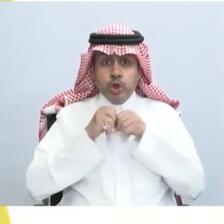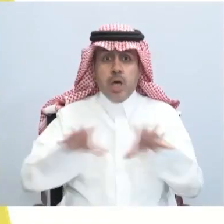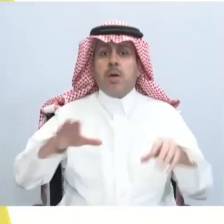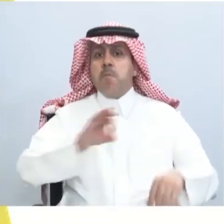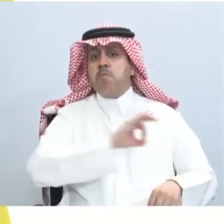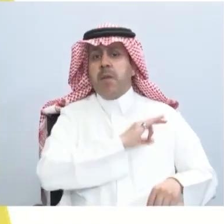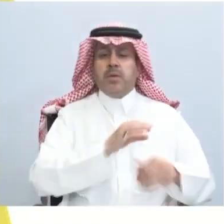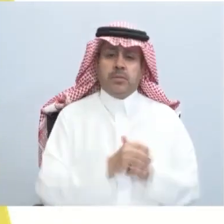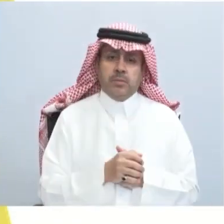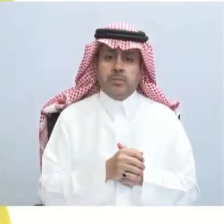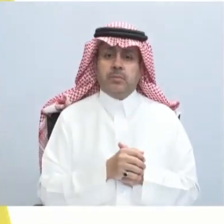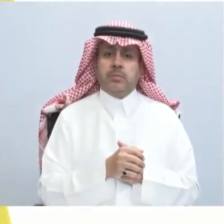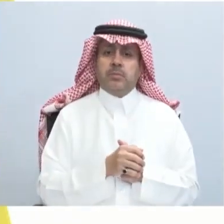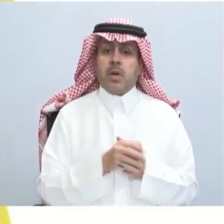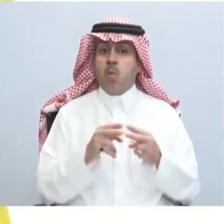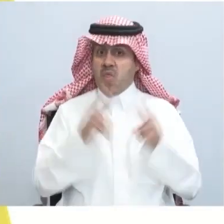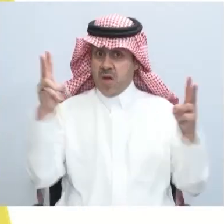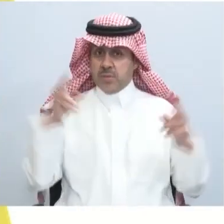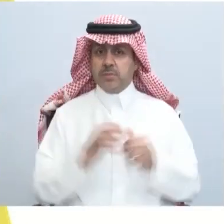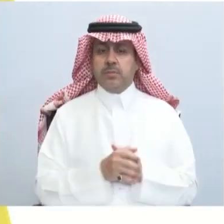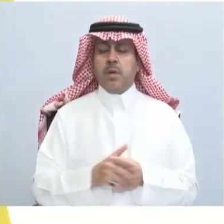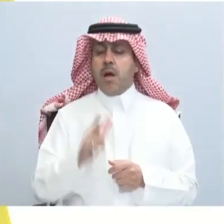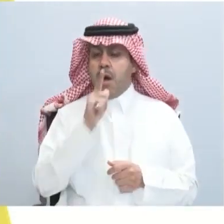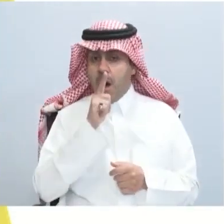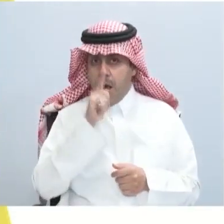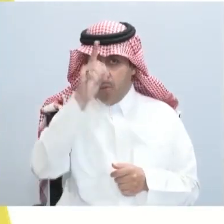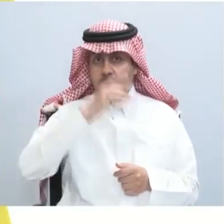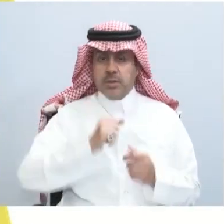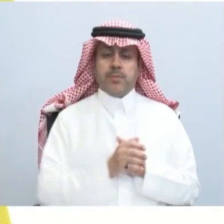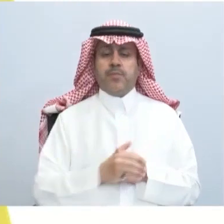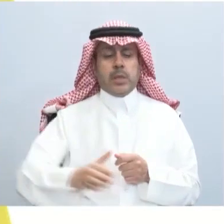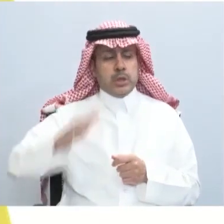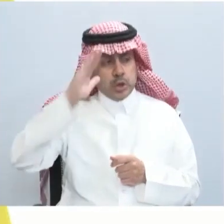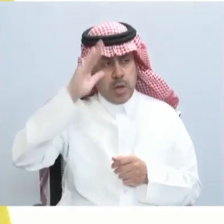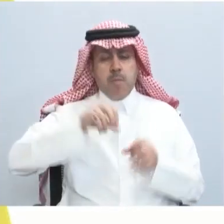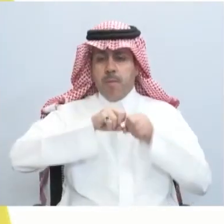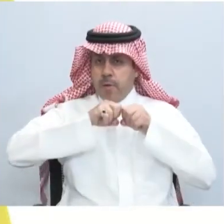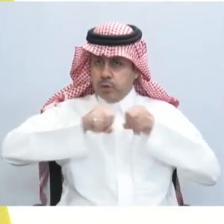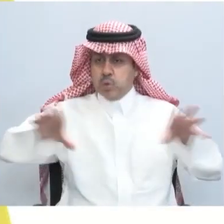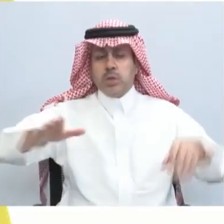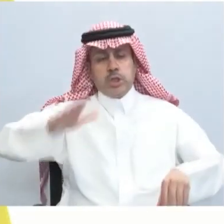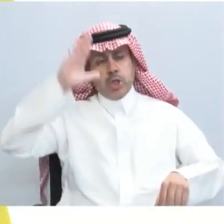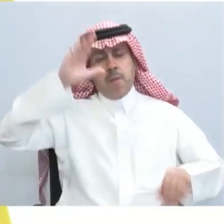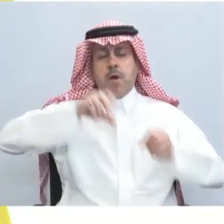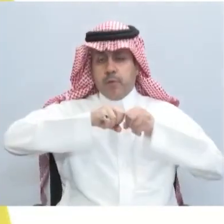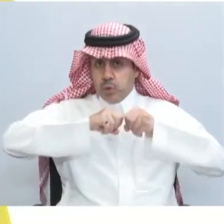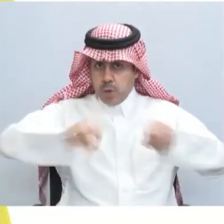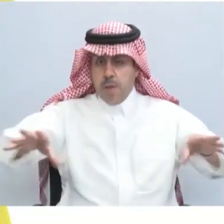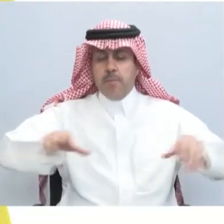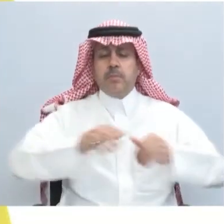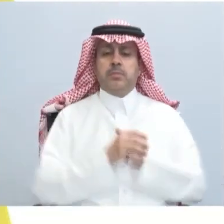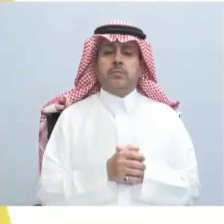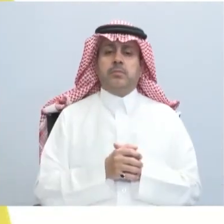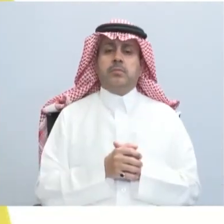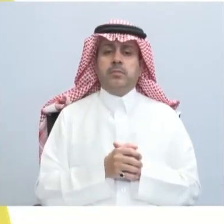المحبه واظهارها قال عليه الصلاه والسلام افشوا السلام بينكم اظهروا السلام